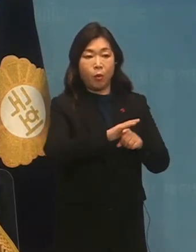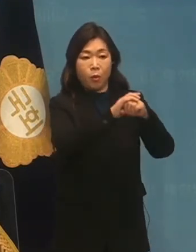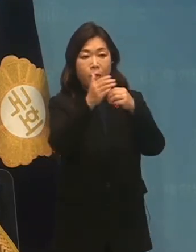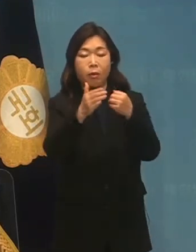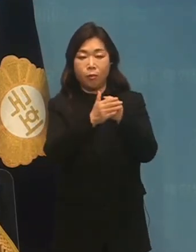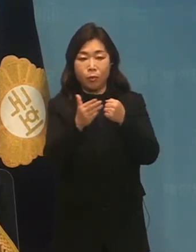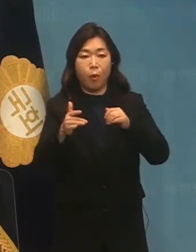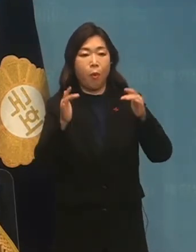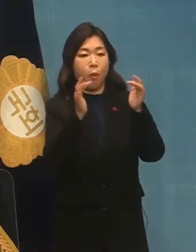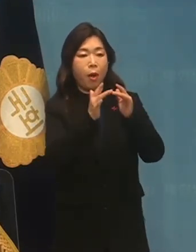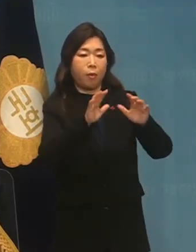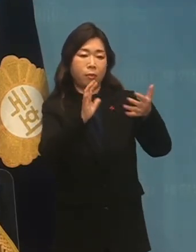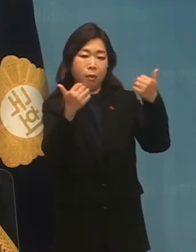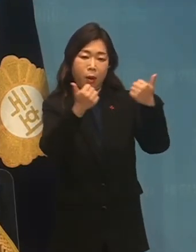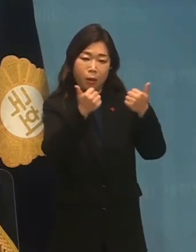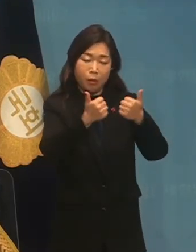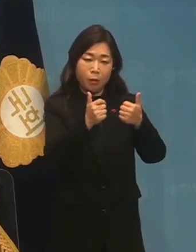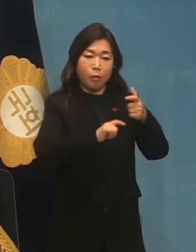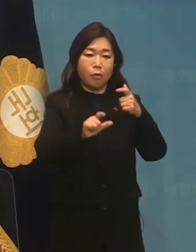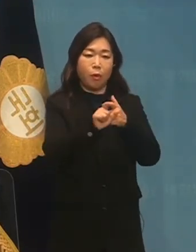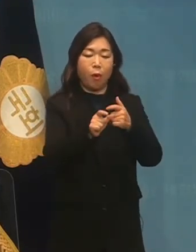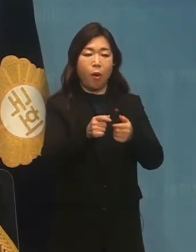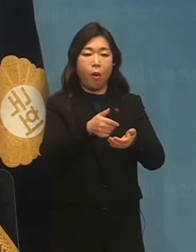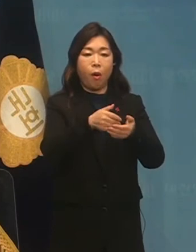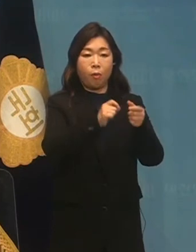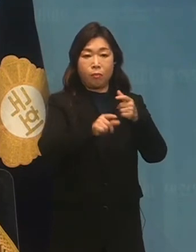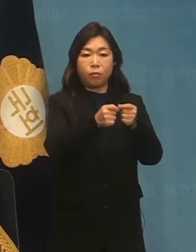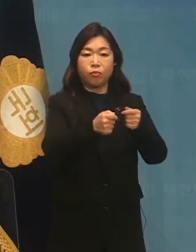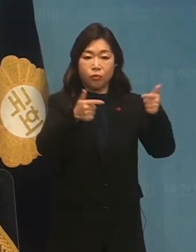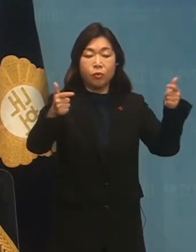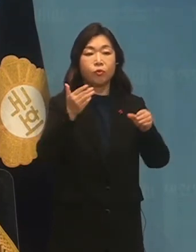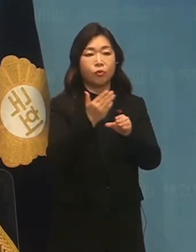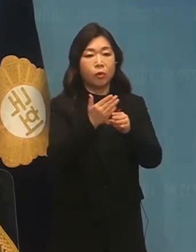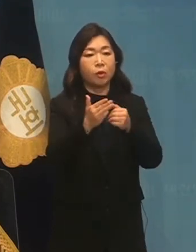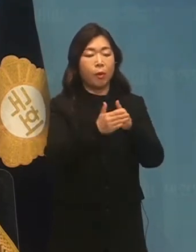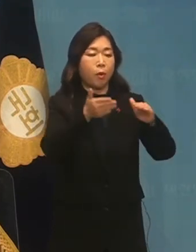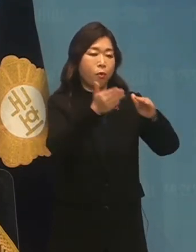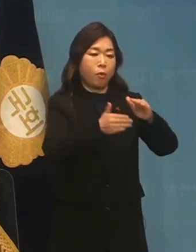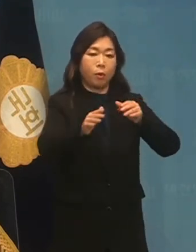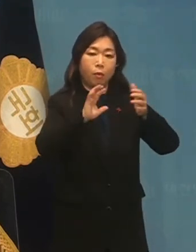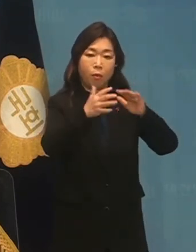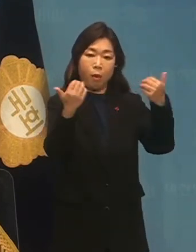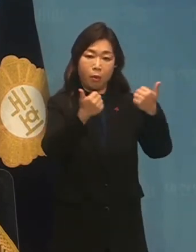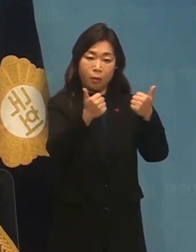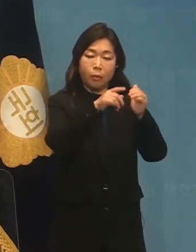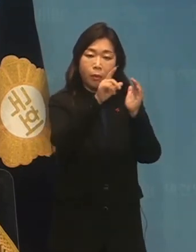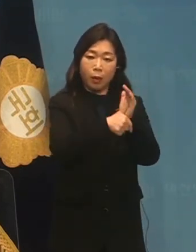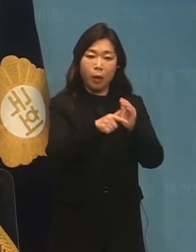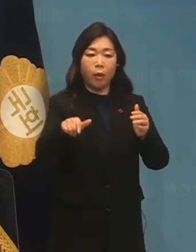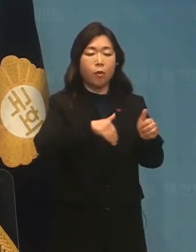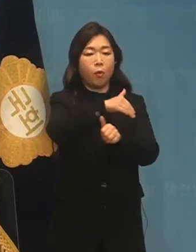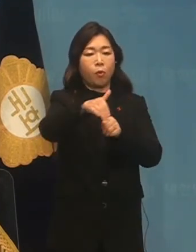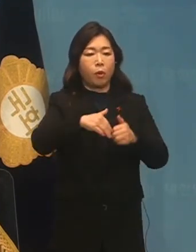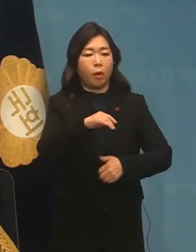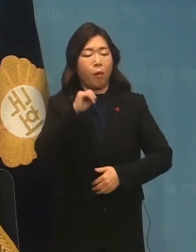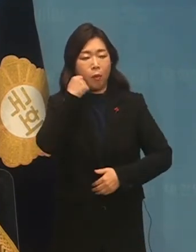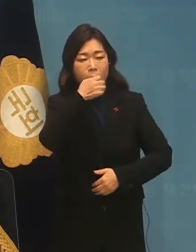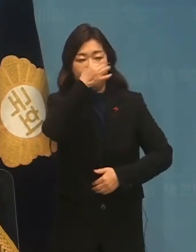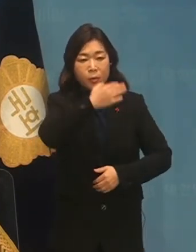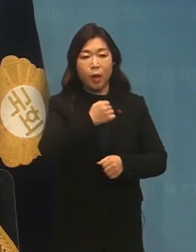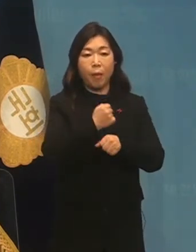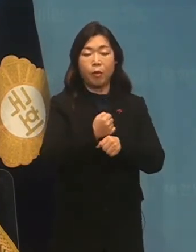코로나로 온라인 공론장의 역할이 더 커진 지금 공론장 입장을 힘들게 하는 혐오